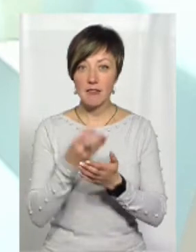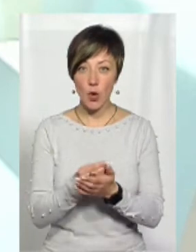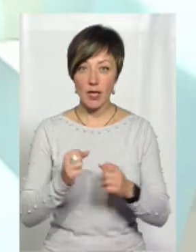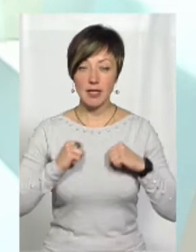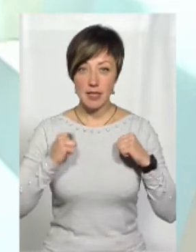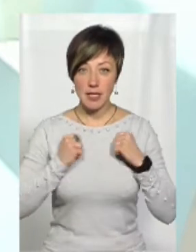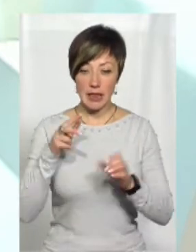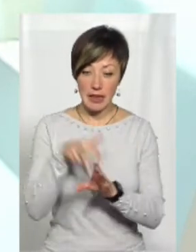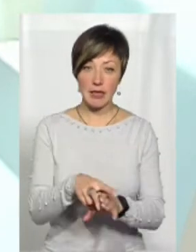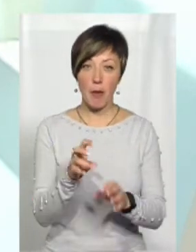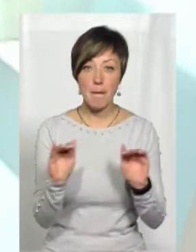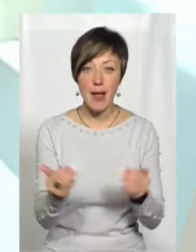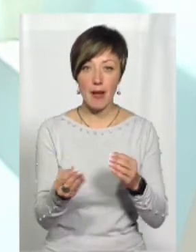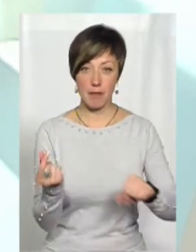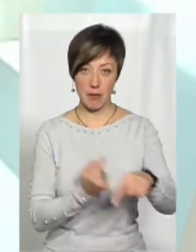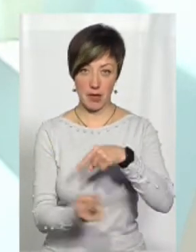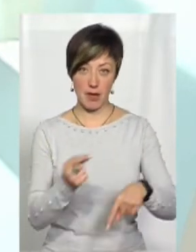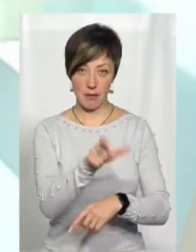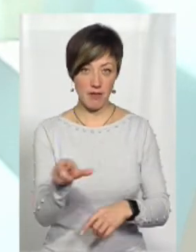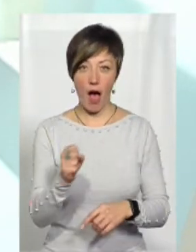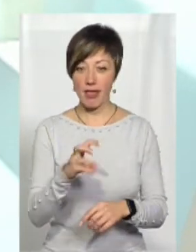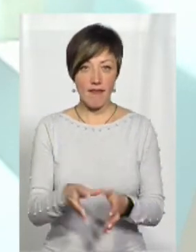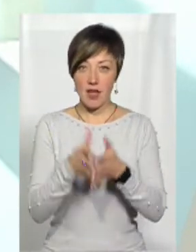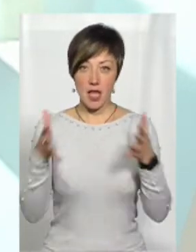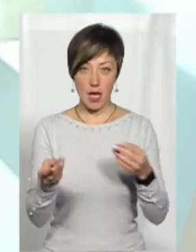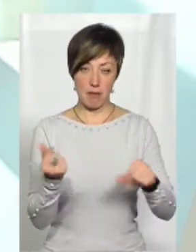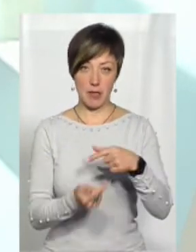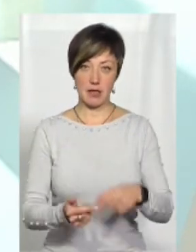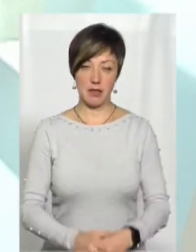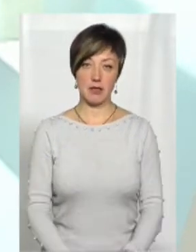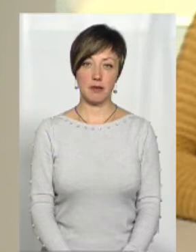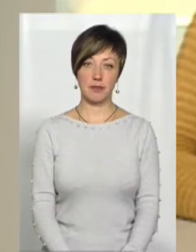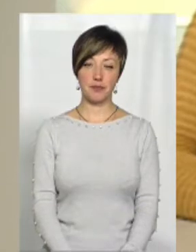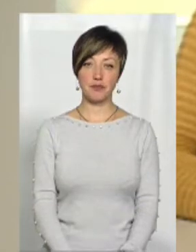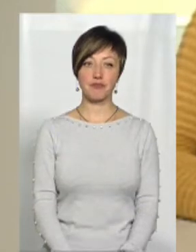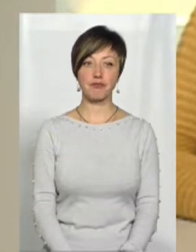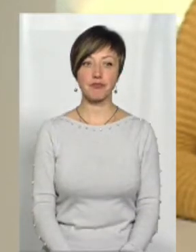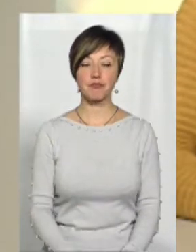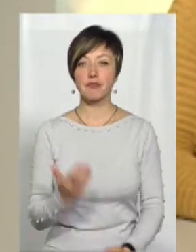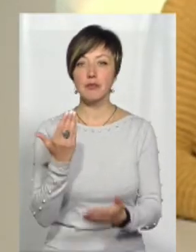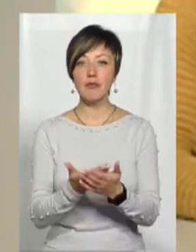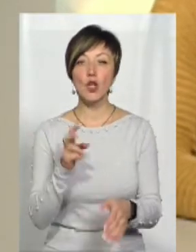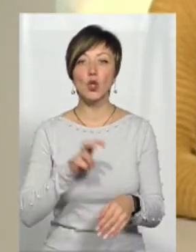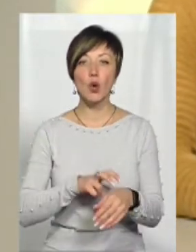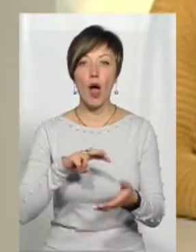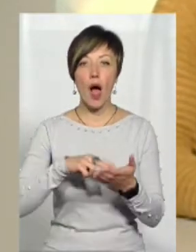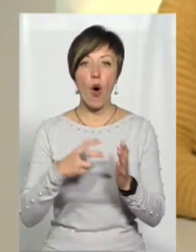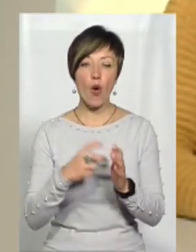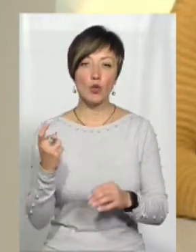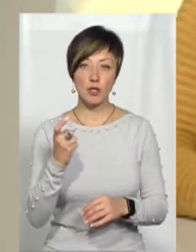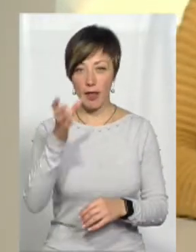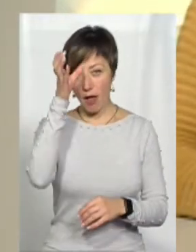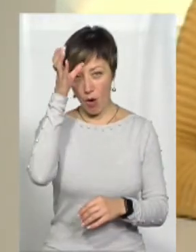наміри і свій тиск на малих підприємців, от, а не на великий бізнес. От, докторка економічних